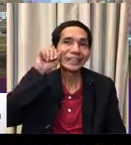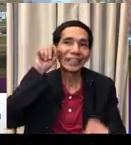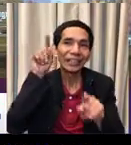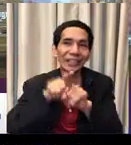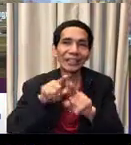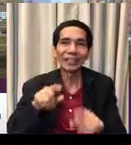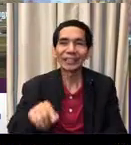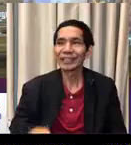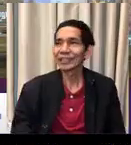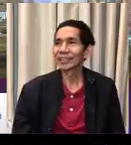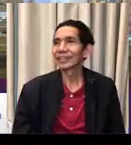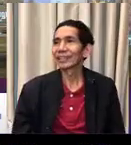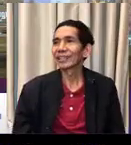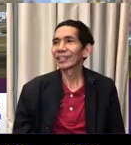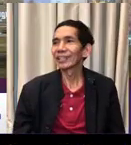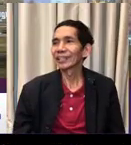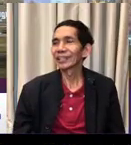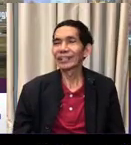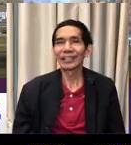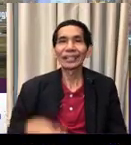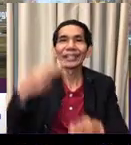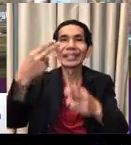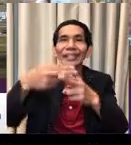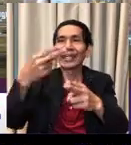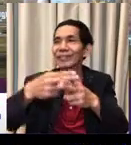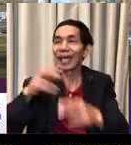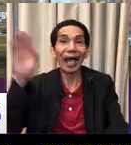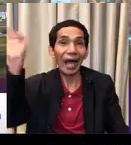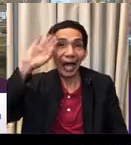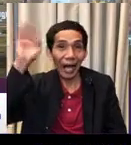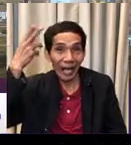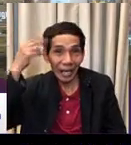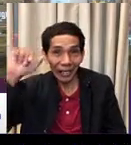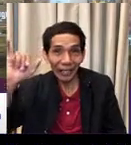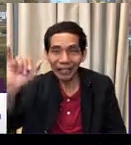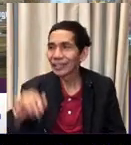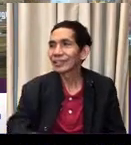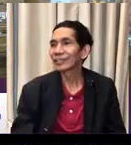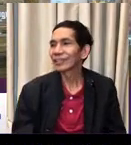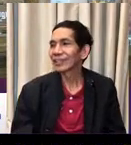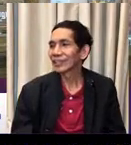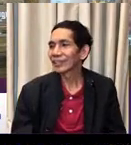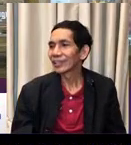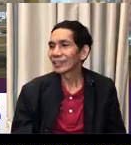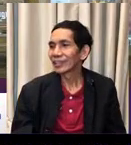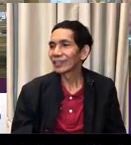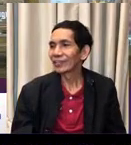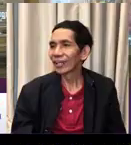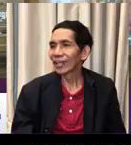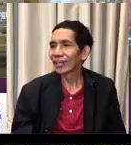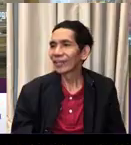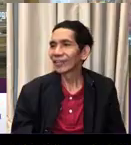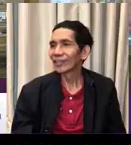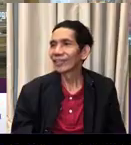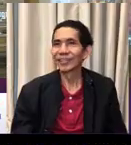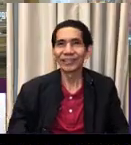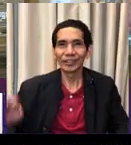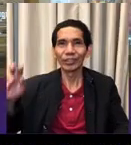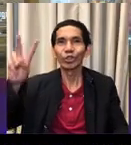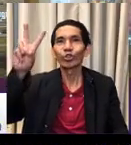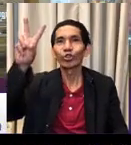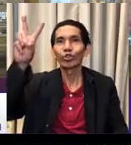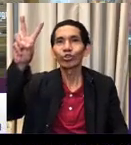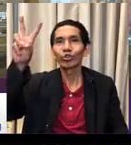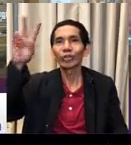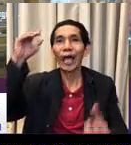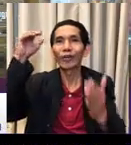Erbina, Ate Marie, Ate Bella, and Ate Sherlene. Oh. Esther Sobiano Pabro and family from Vienna,